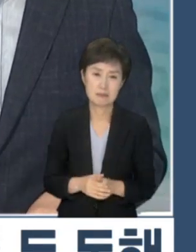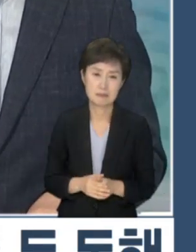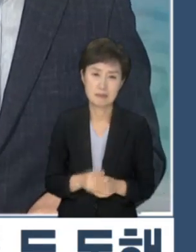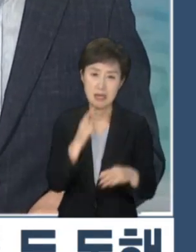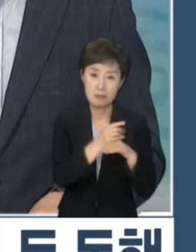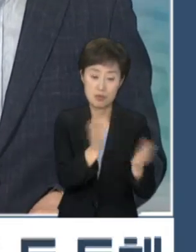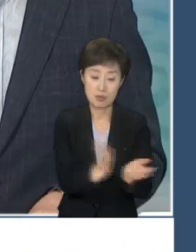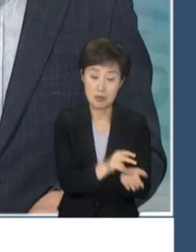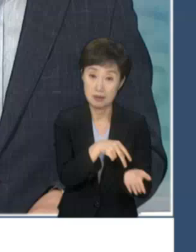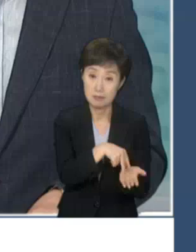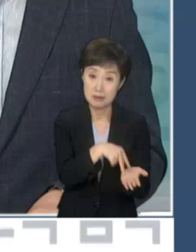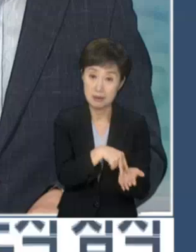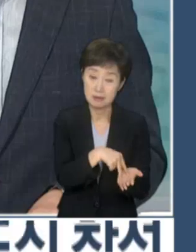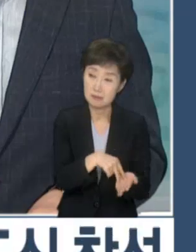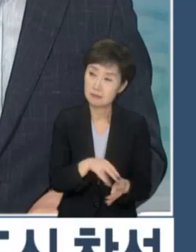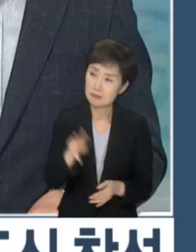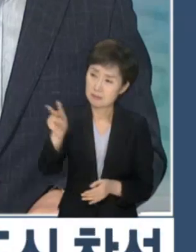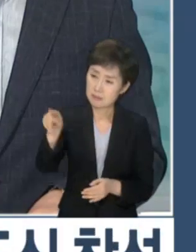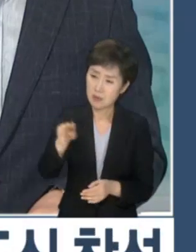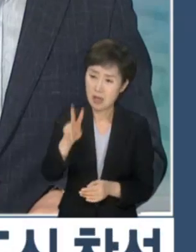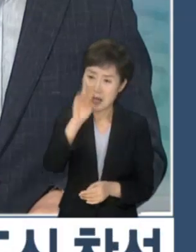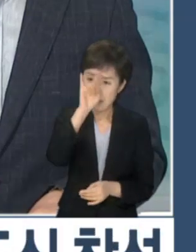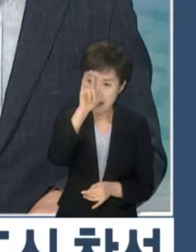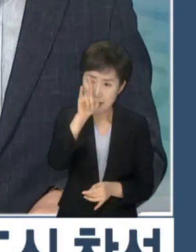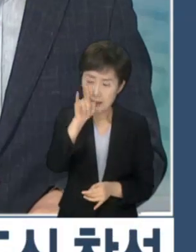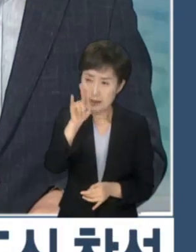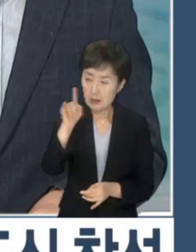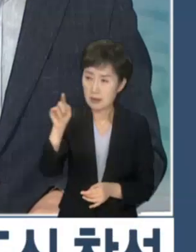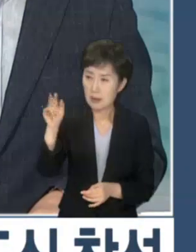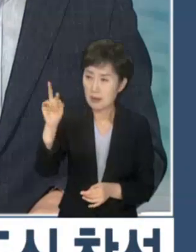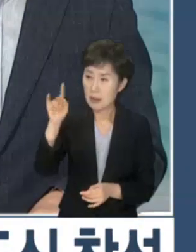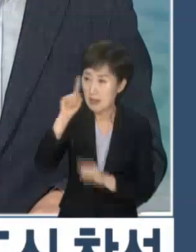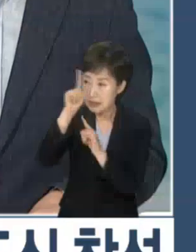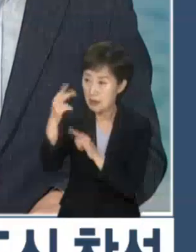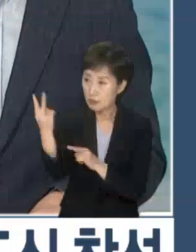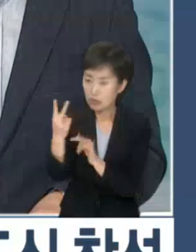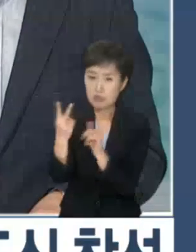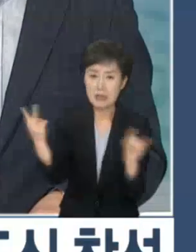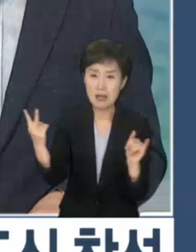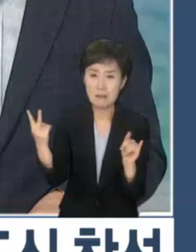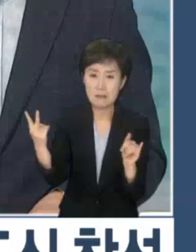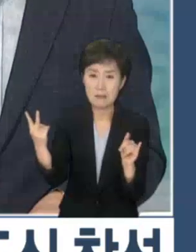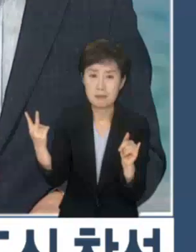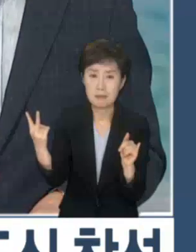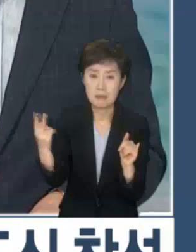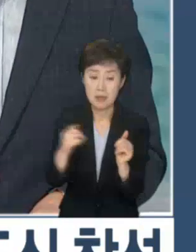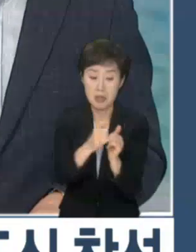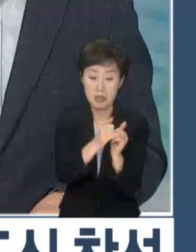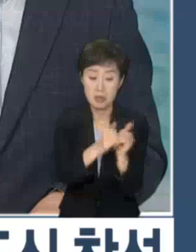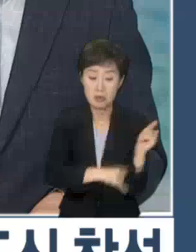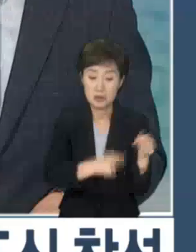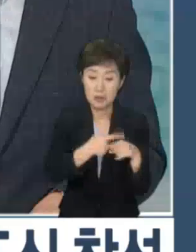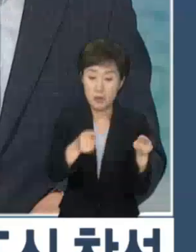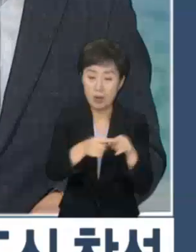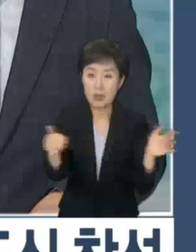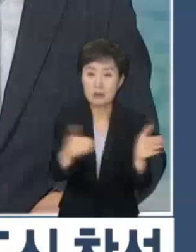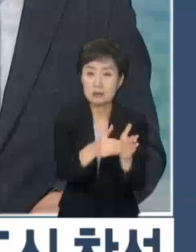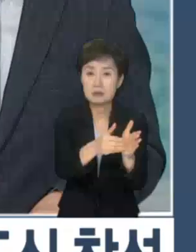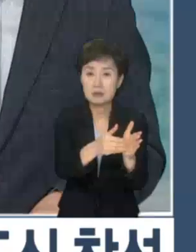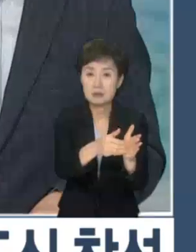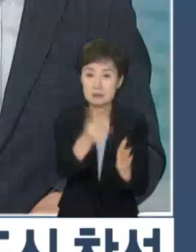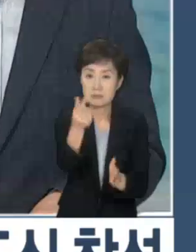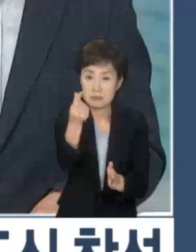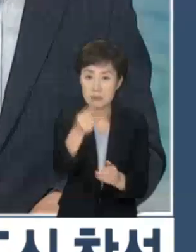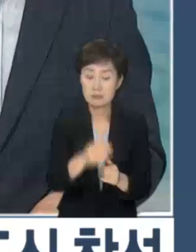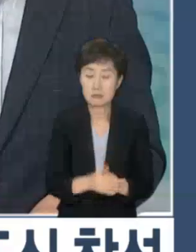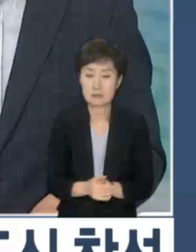민주당 입장에서 볼 때는 두 분 전직 대통령에 대한 역사적 평가가 이미 저는 끝났다고 보기 때문에 이